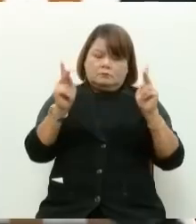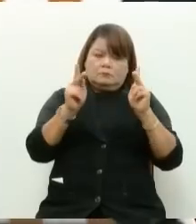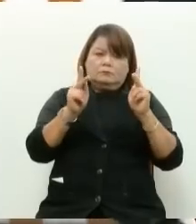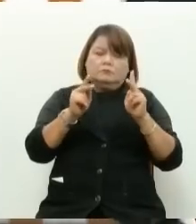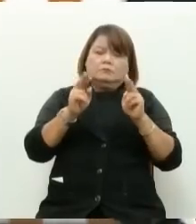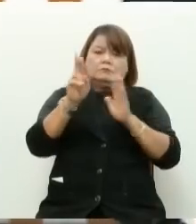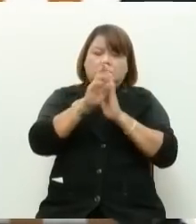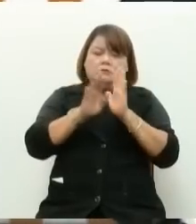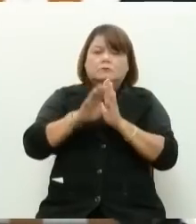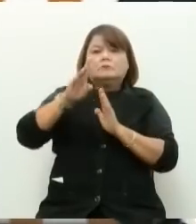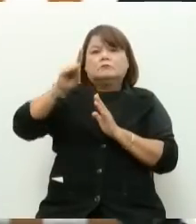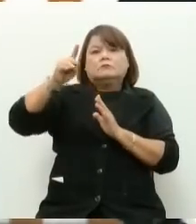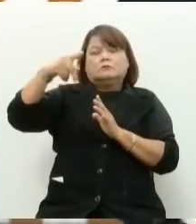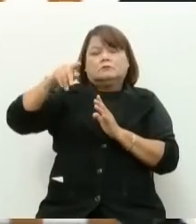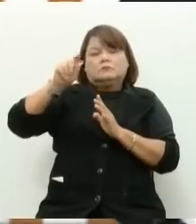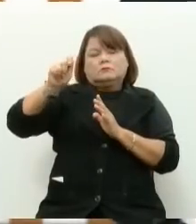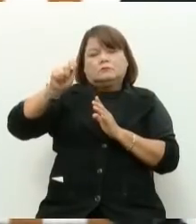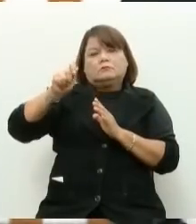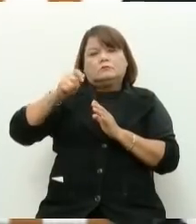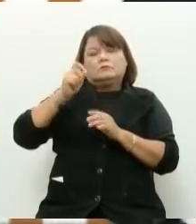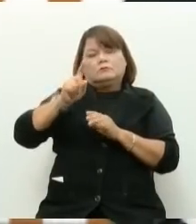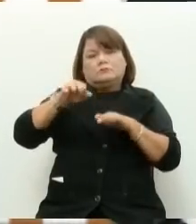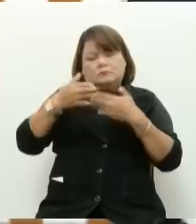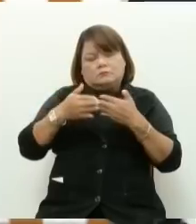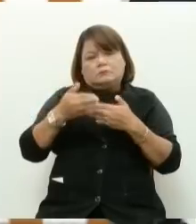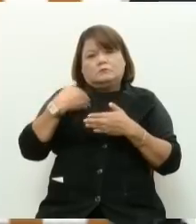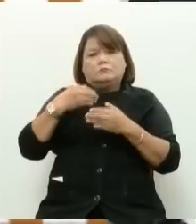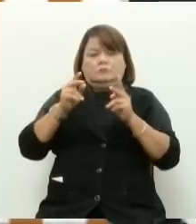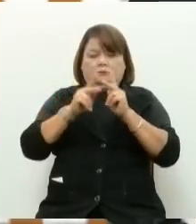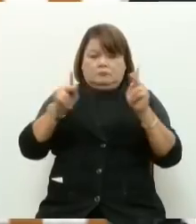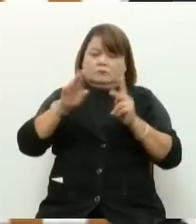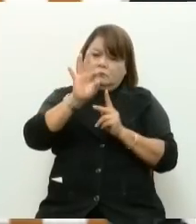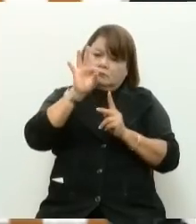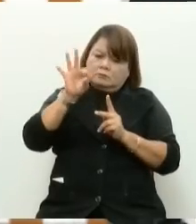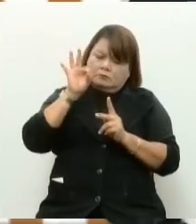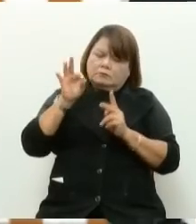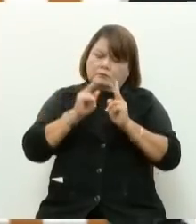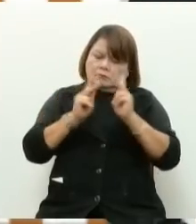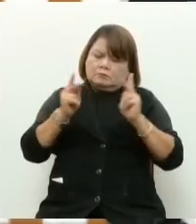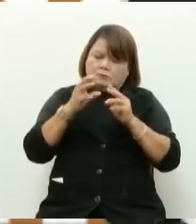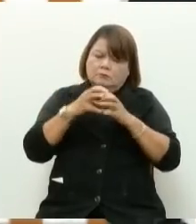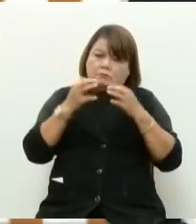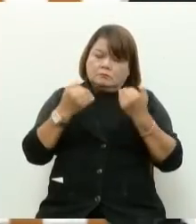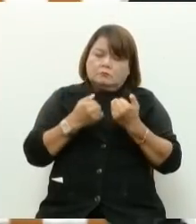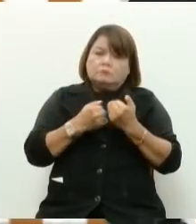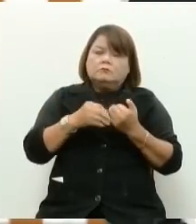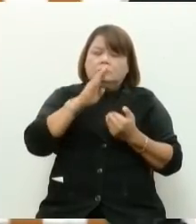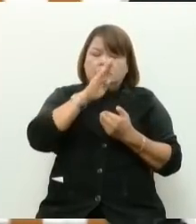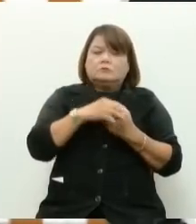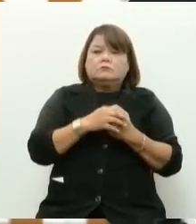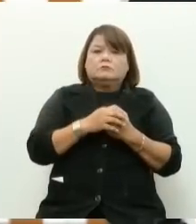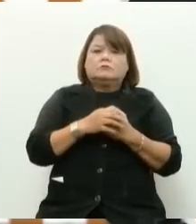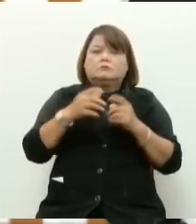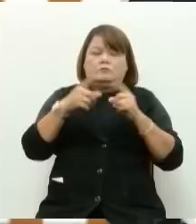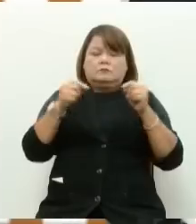เนี่ยเป็นอย่างไรนะคะกกส.ได้มีการกันกรองคณะกรรมการในส่วนนี้หรือไม่นะคะก็เดี๋ยววันนี้จะมาเรียนชี้แจงให้ทราบกันว่าเ